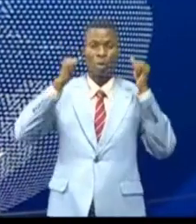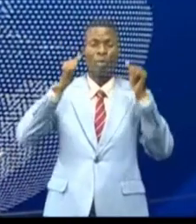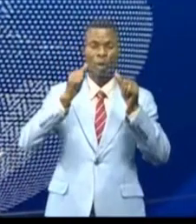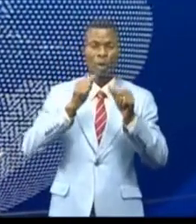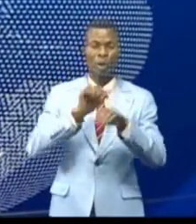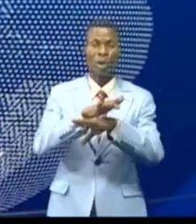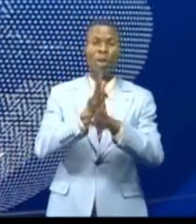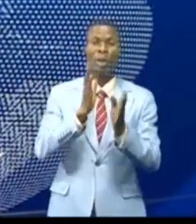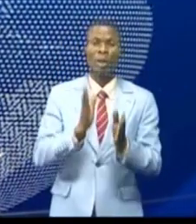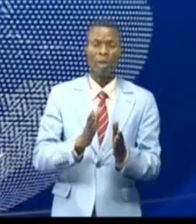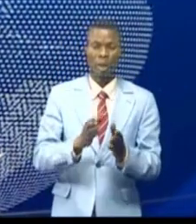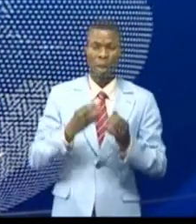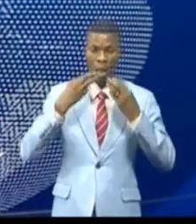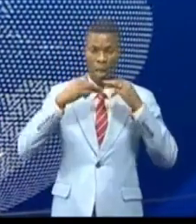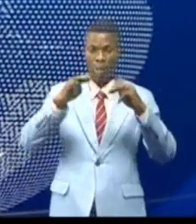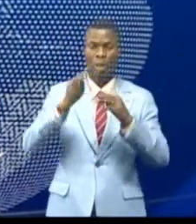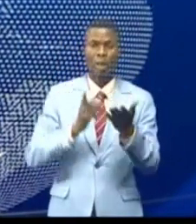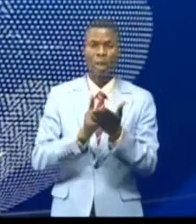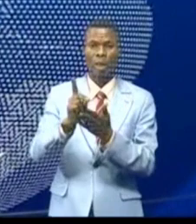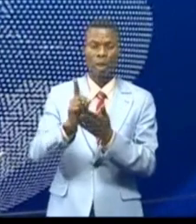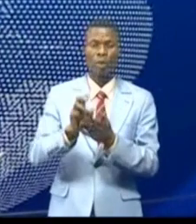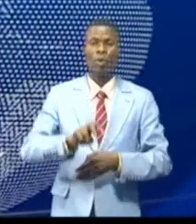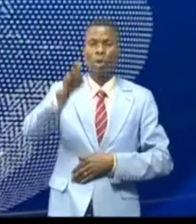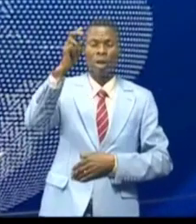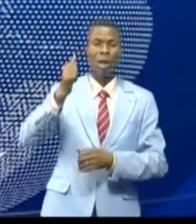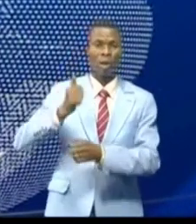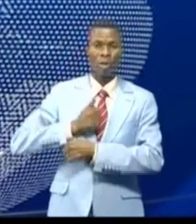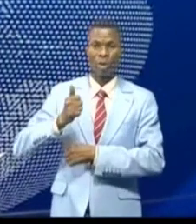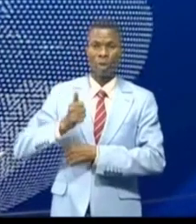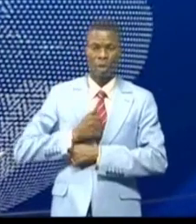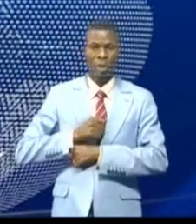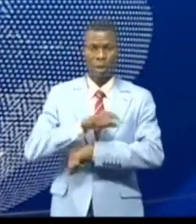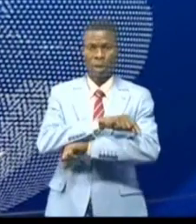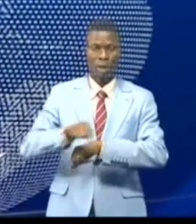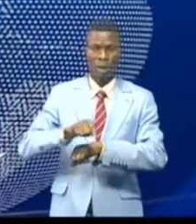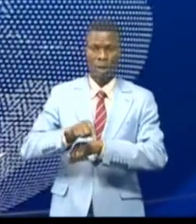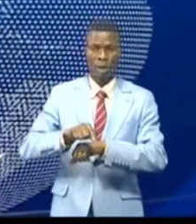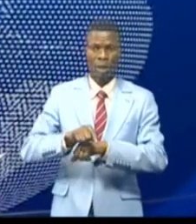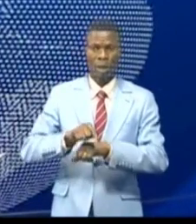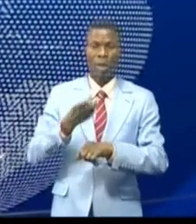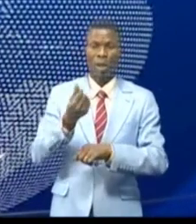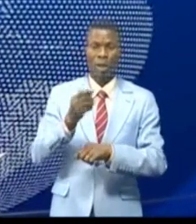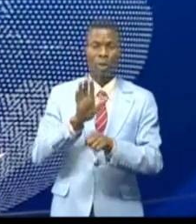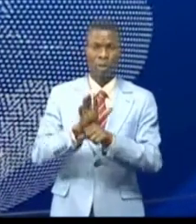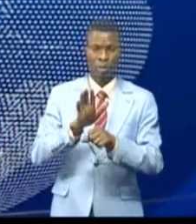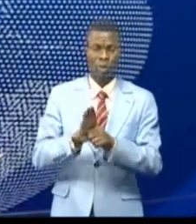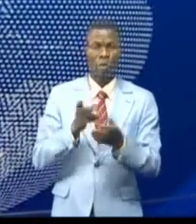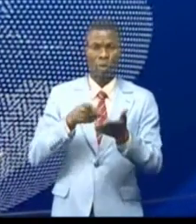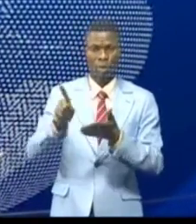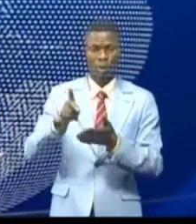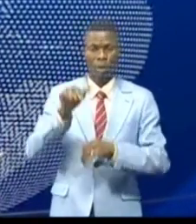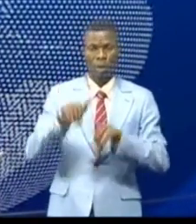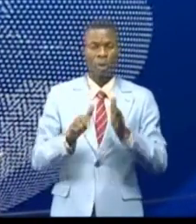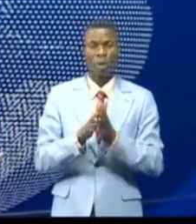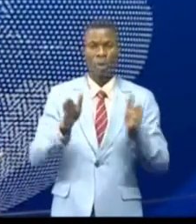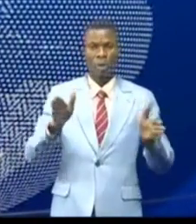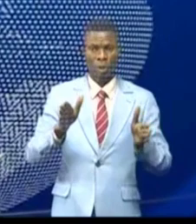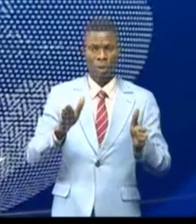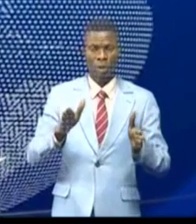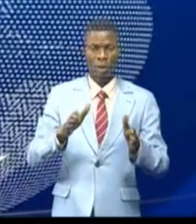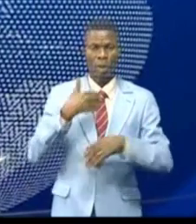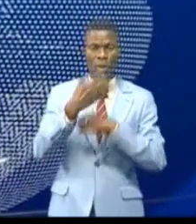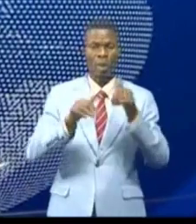des messages d'octroi de bourse du Canada par le ministère moyennant d'importantes sommes d'argent. Le secrétaire général aux